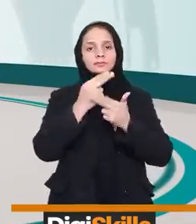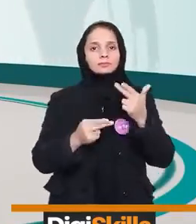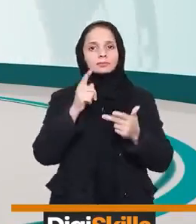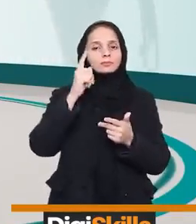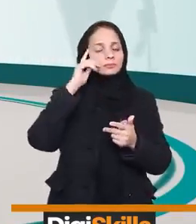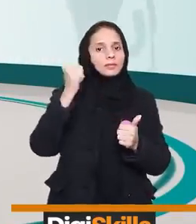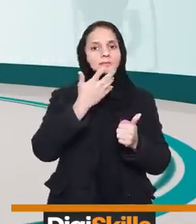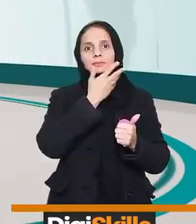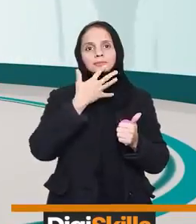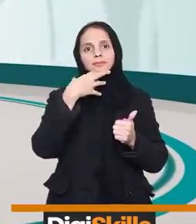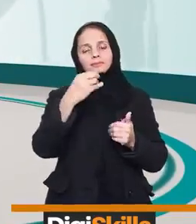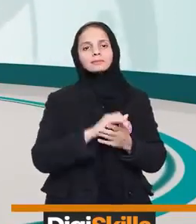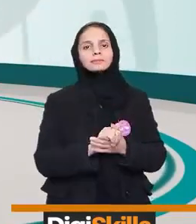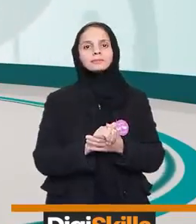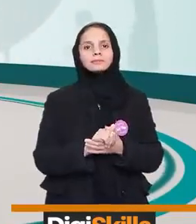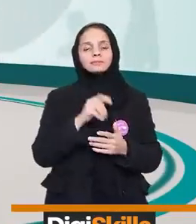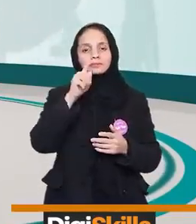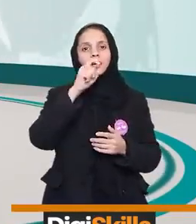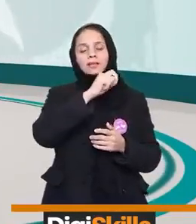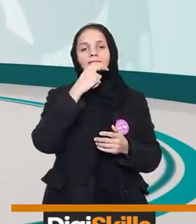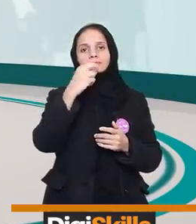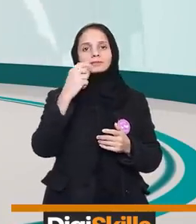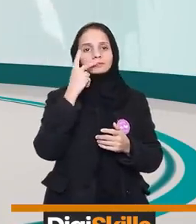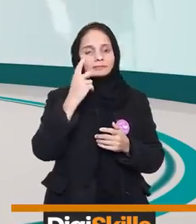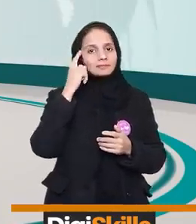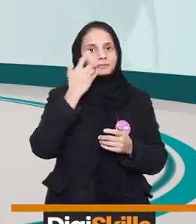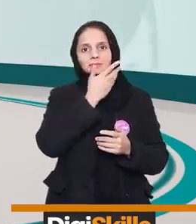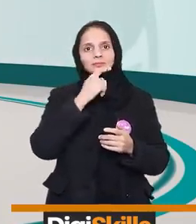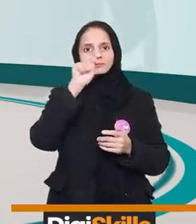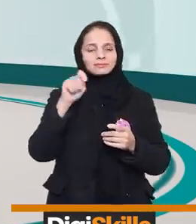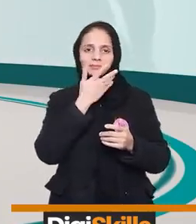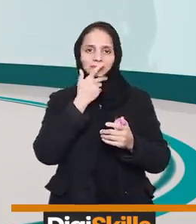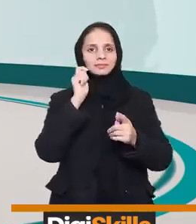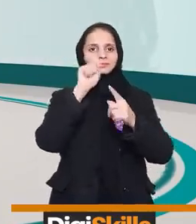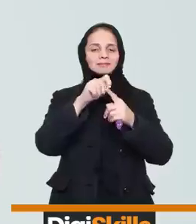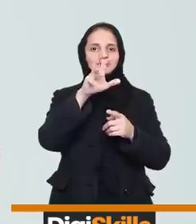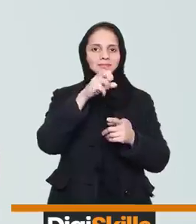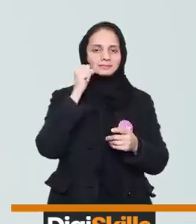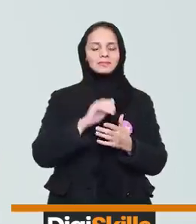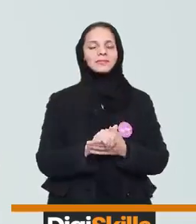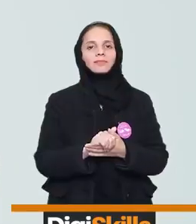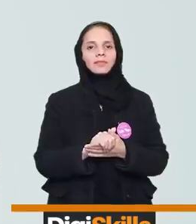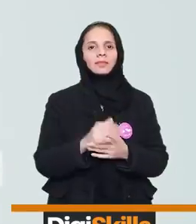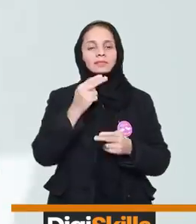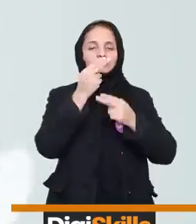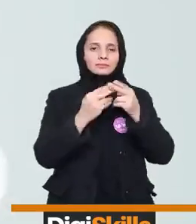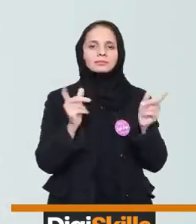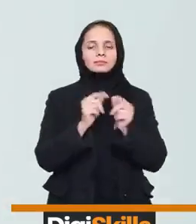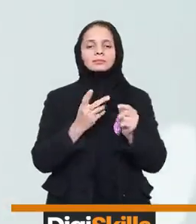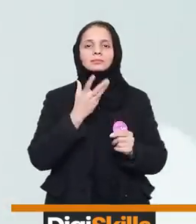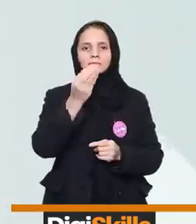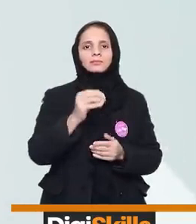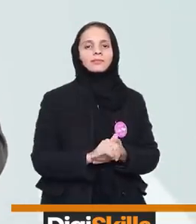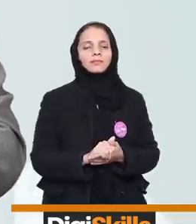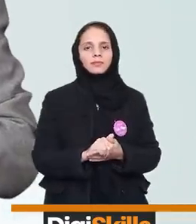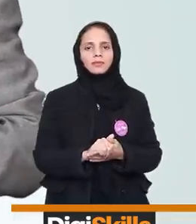سے امپلائر اٹریکٹ ہوتا ہے، وہ کون سے الفاظ ہیں جس سے امپلائر پٹ آف ہوتا ہے. مثال کے طور پہ بریفلی بتاتا